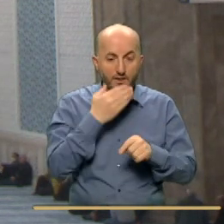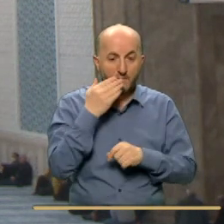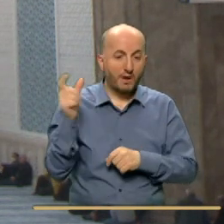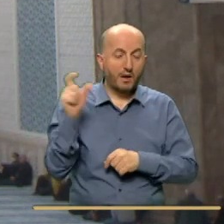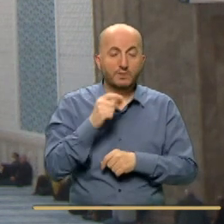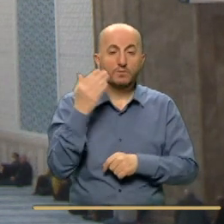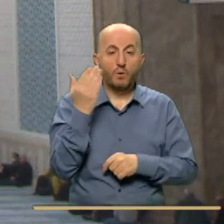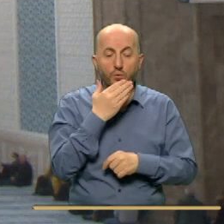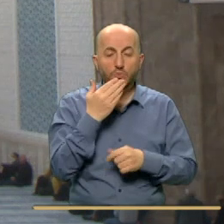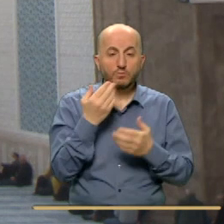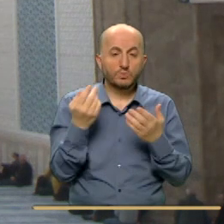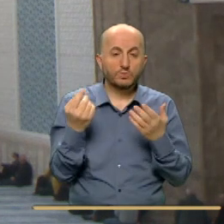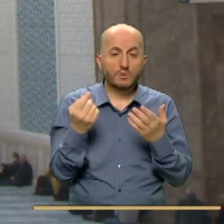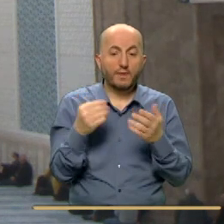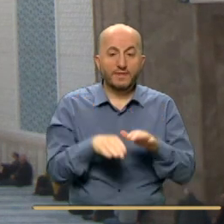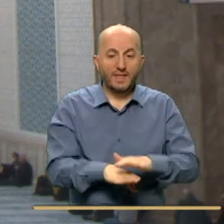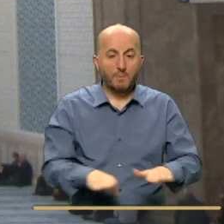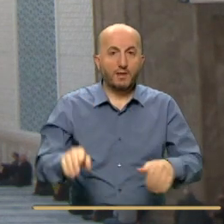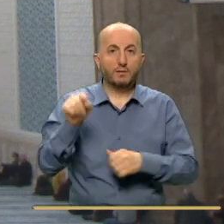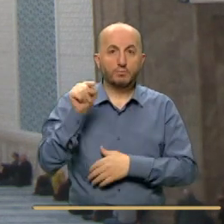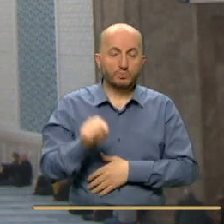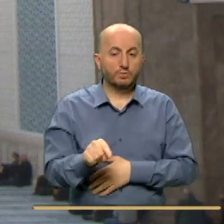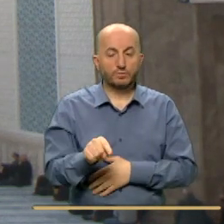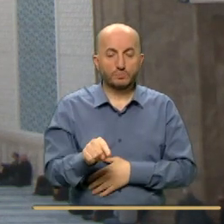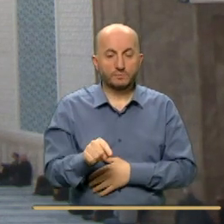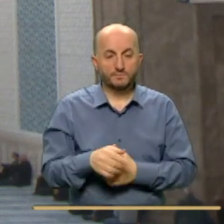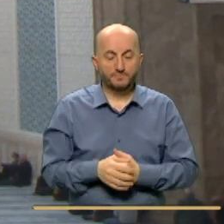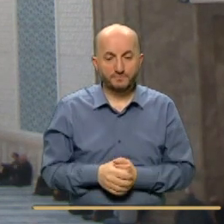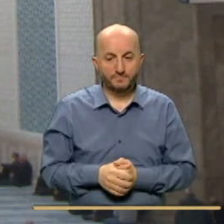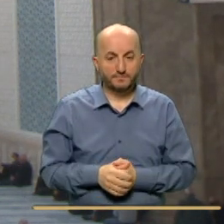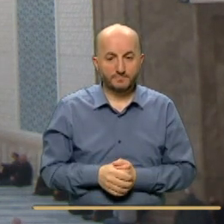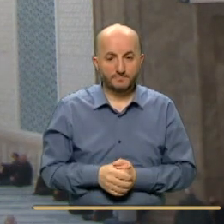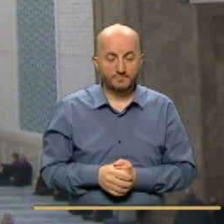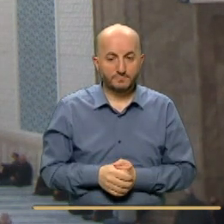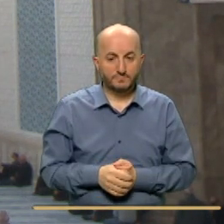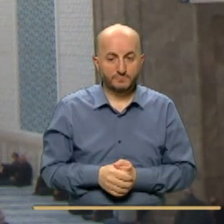okuduğumuz mukabelelerin temeli buradadır. Budur kardeşlerim.